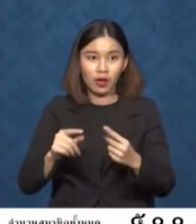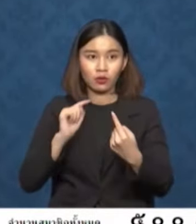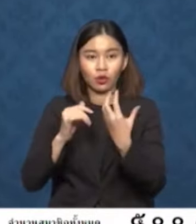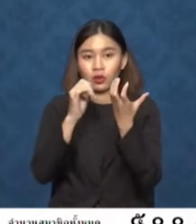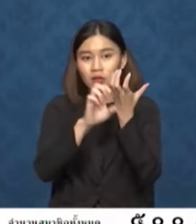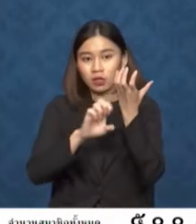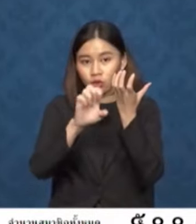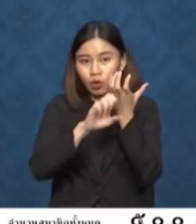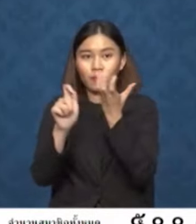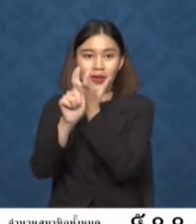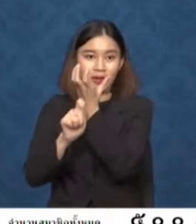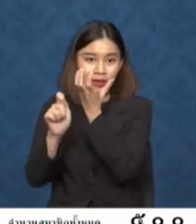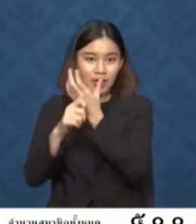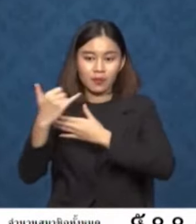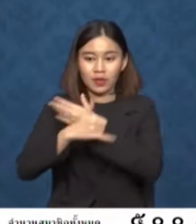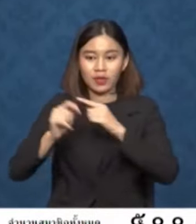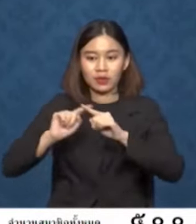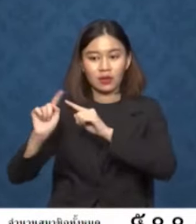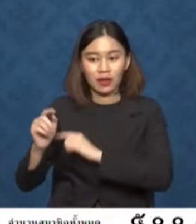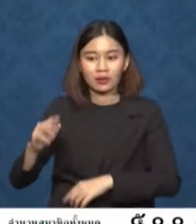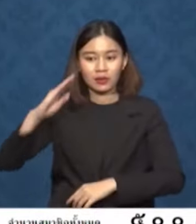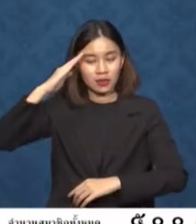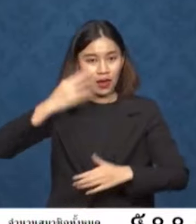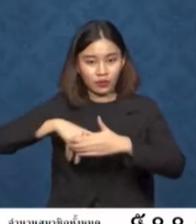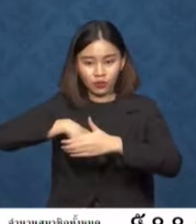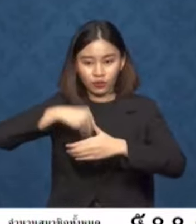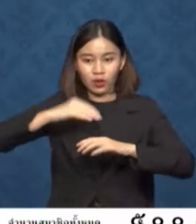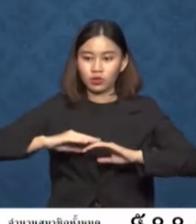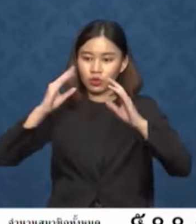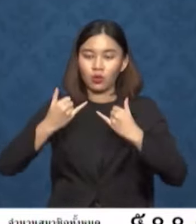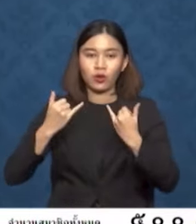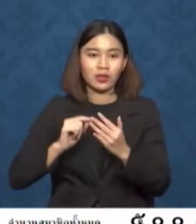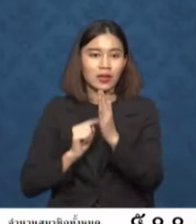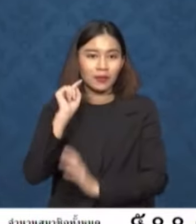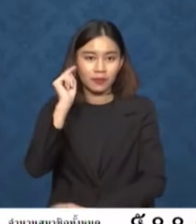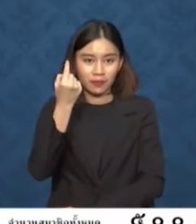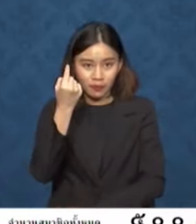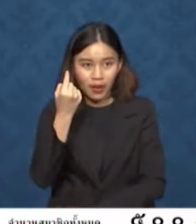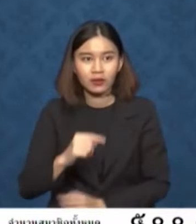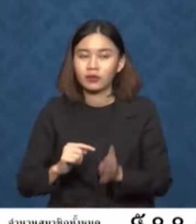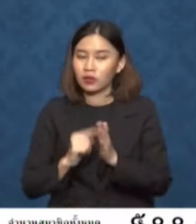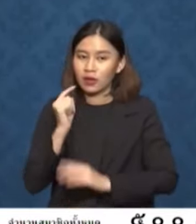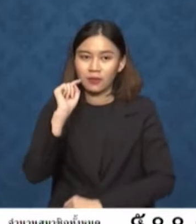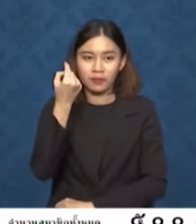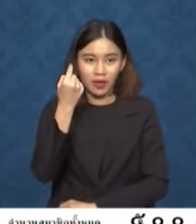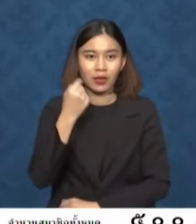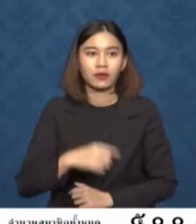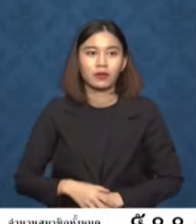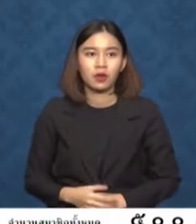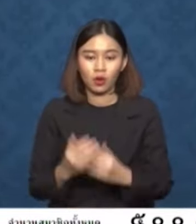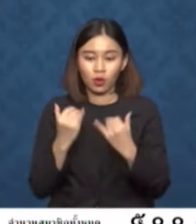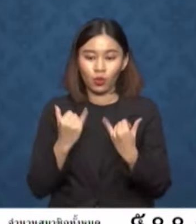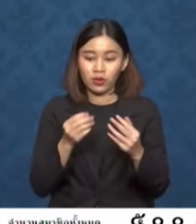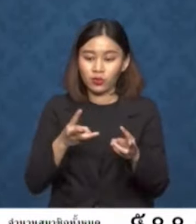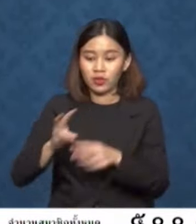ยุโรปในเอเชียหลายประเทศที่เคยยกเลิกเกณฑทหารวันนี้กลับมารื้อฟื้นใหม่หมดรื้อฟื้นใหม่หมดเพราะฉะนั้นวัน